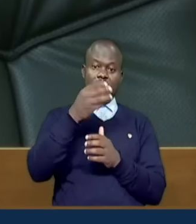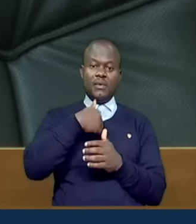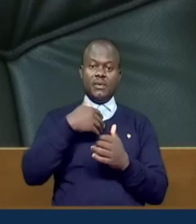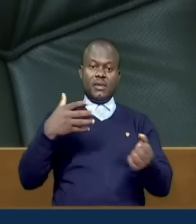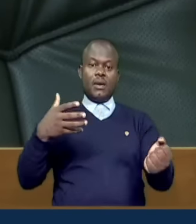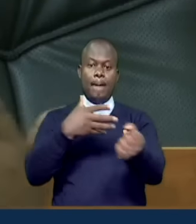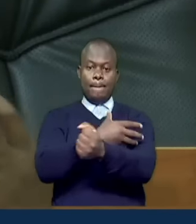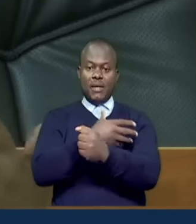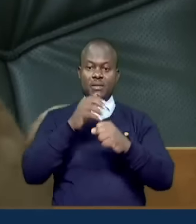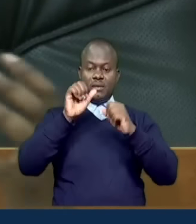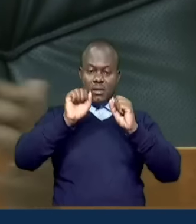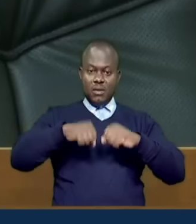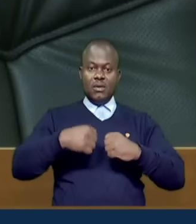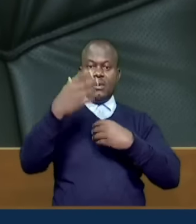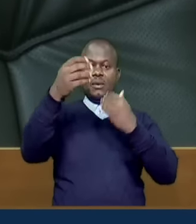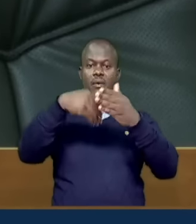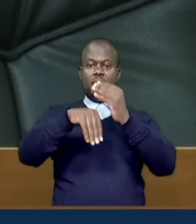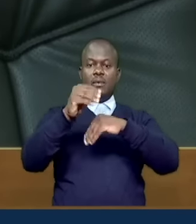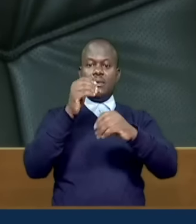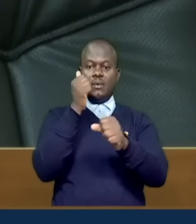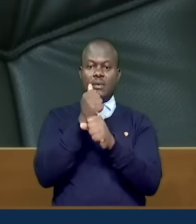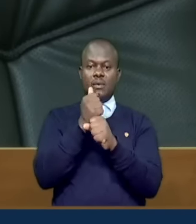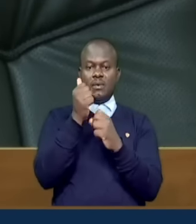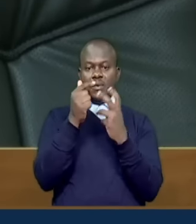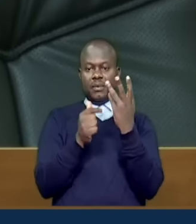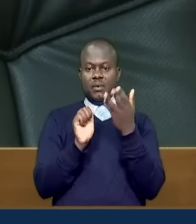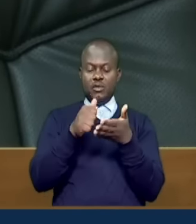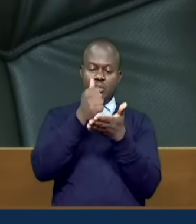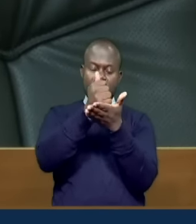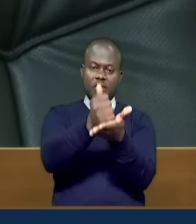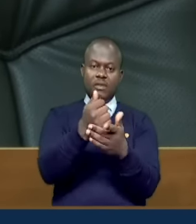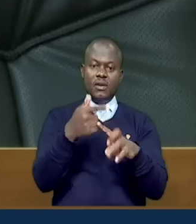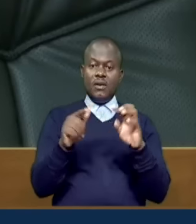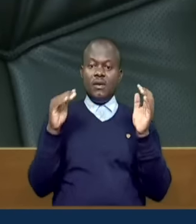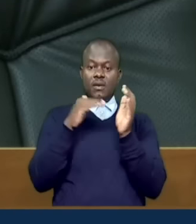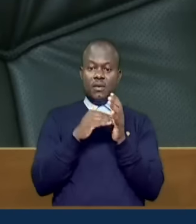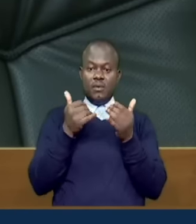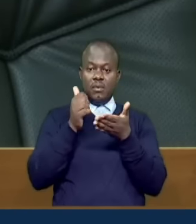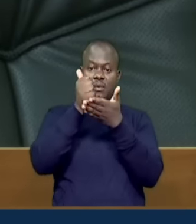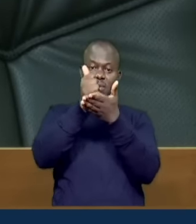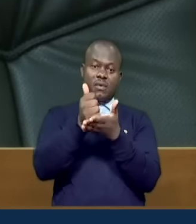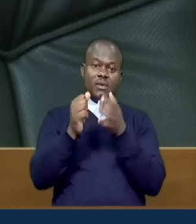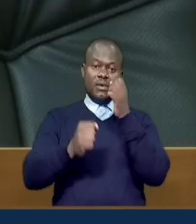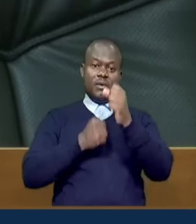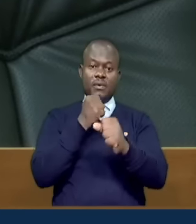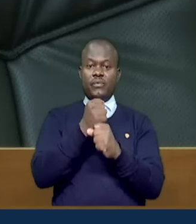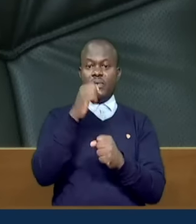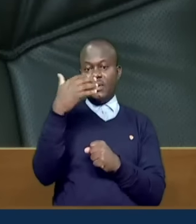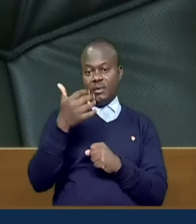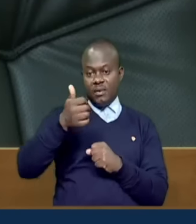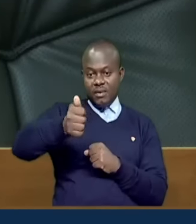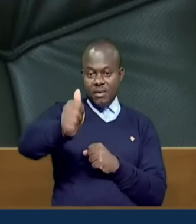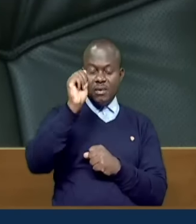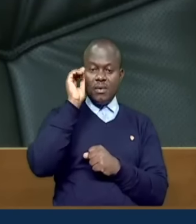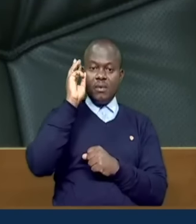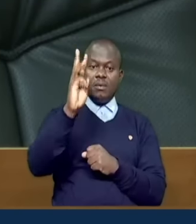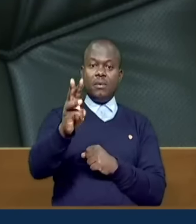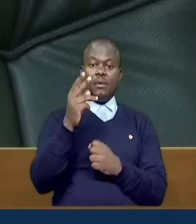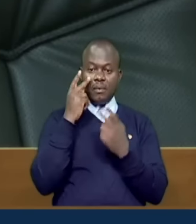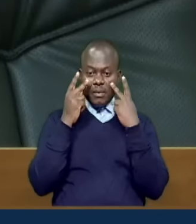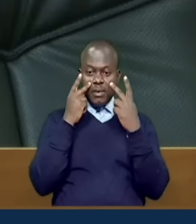bwo kuba bajya isoko bagakora ibibatunga ariko ubufasha bw'imyaka itanu ubwo buzabureba